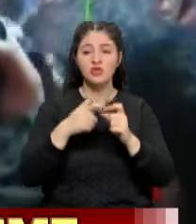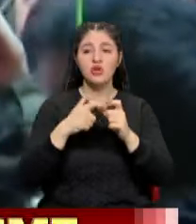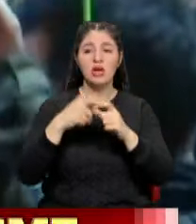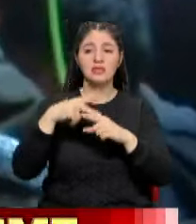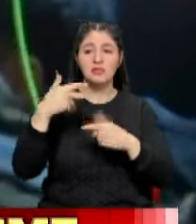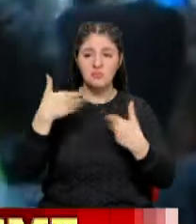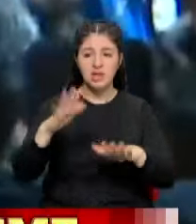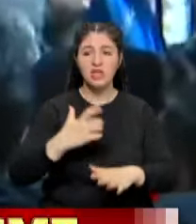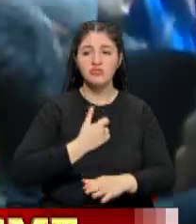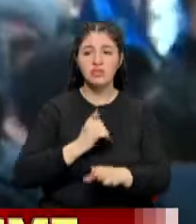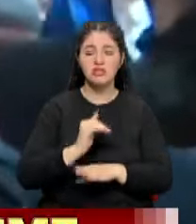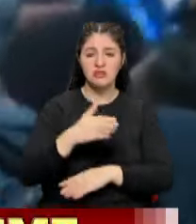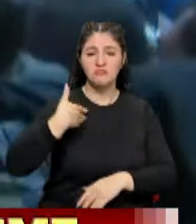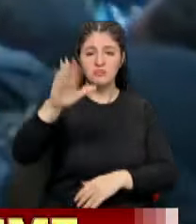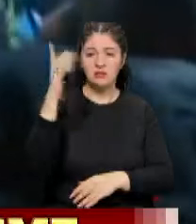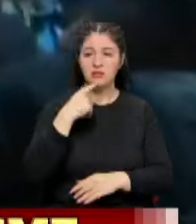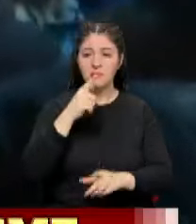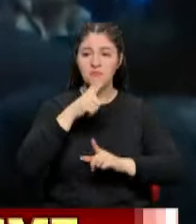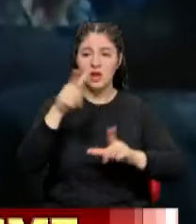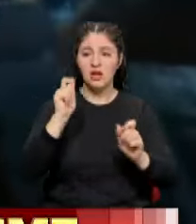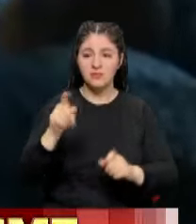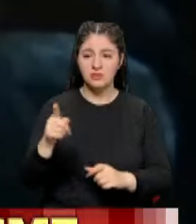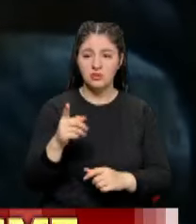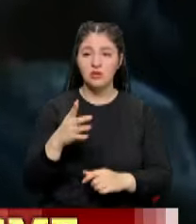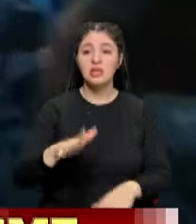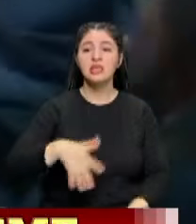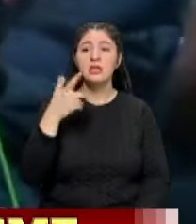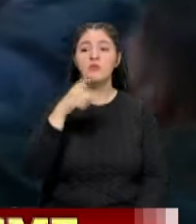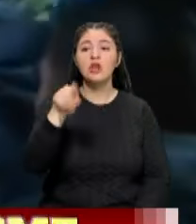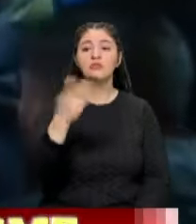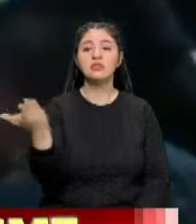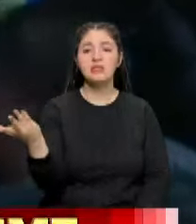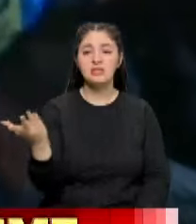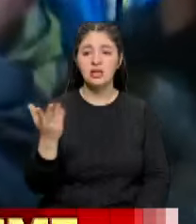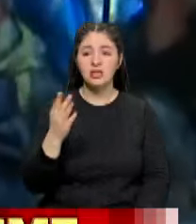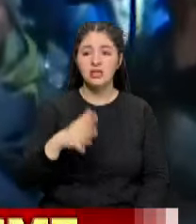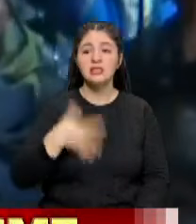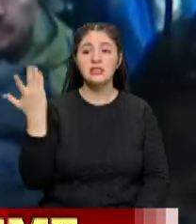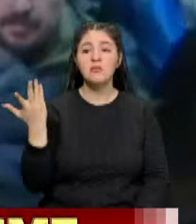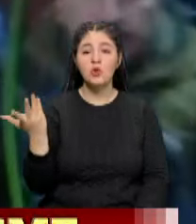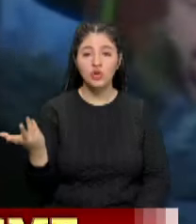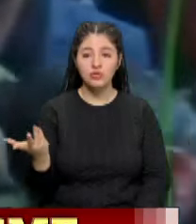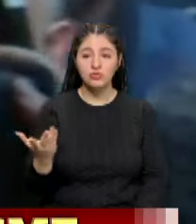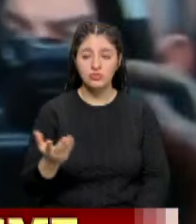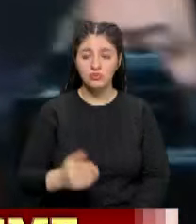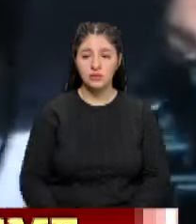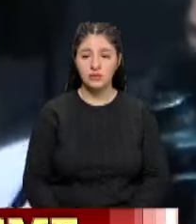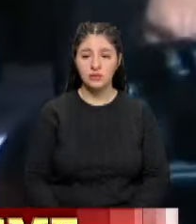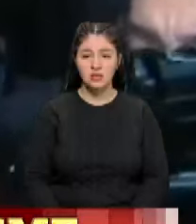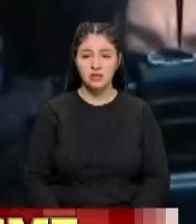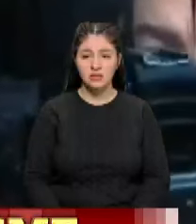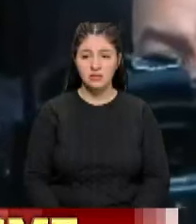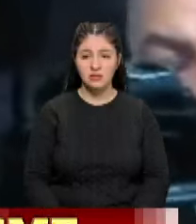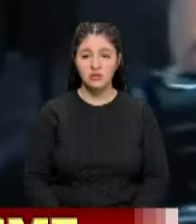Zan'dı. Bırakın acımızı yaşayalım diye ses yükseltti Zan. İstemiyoruz sizi. Acımız var. Yollarda ses